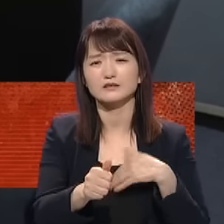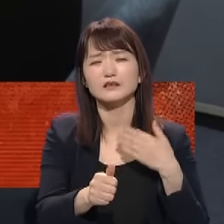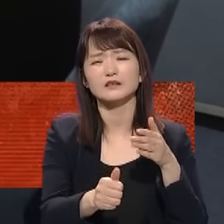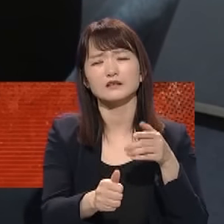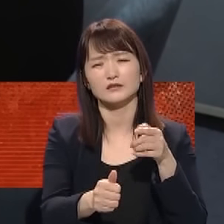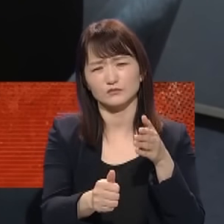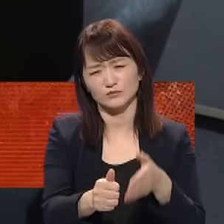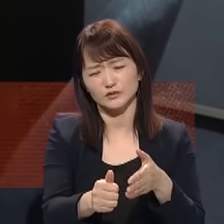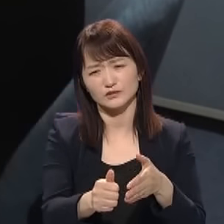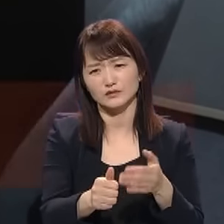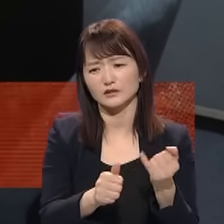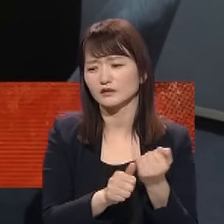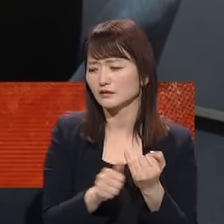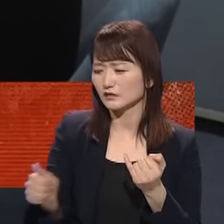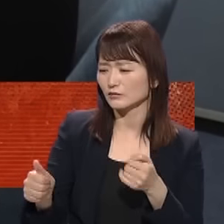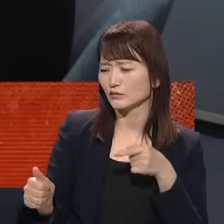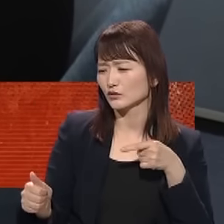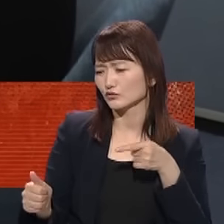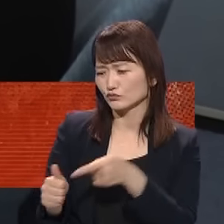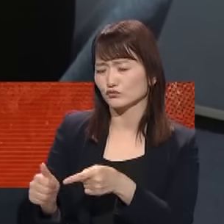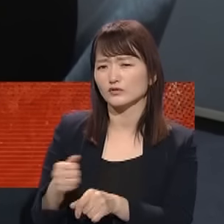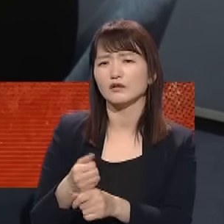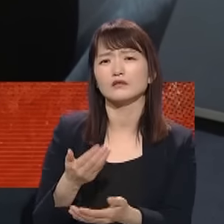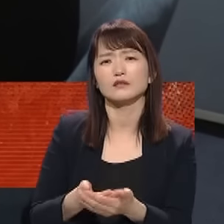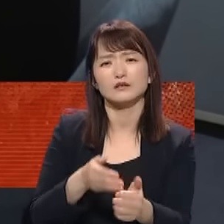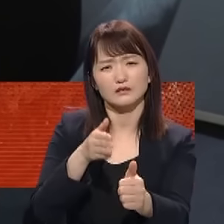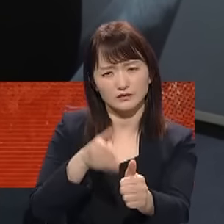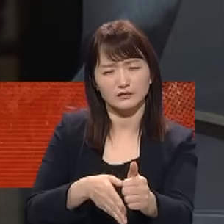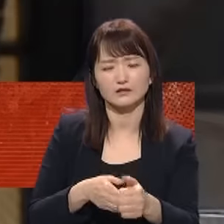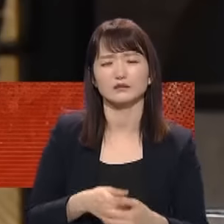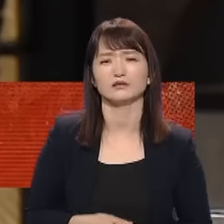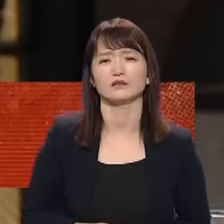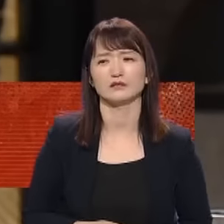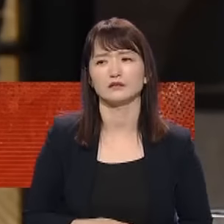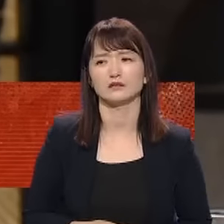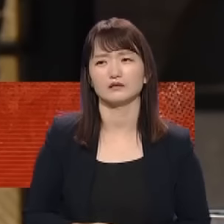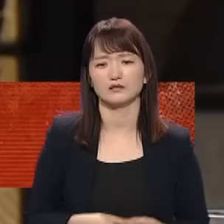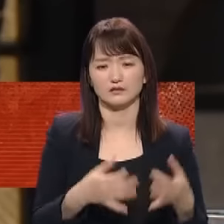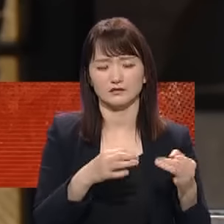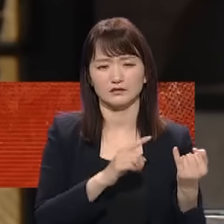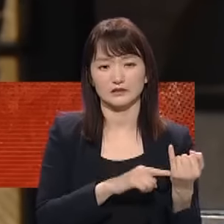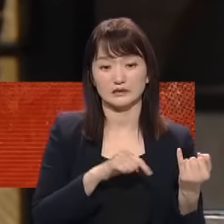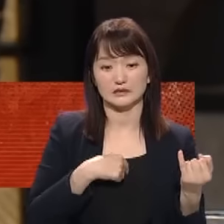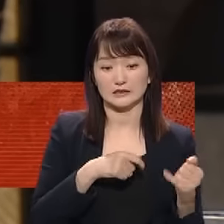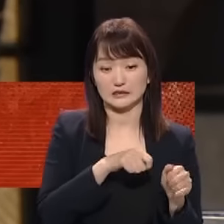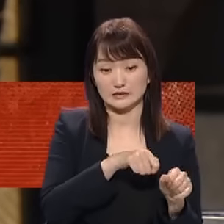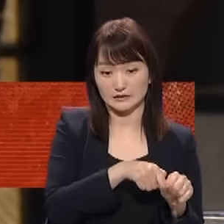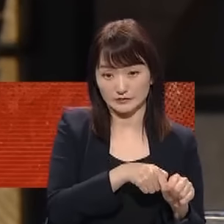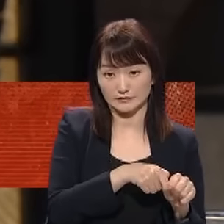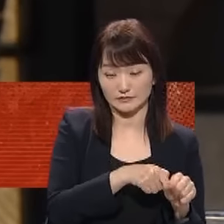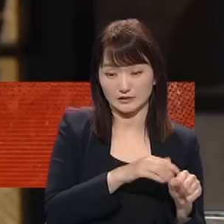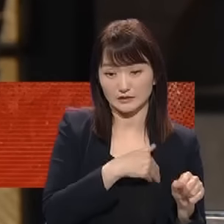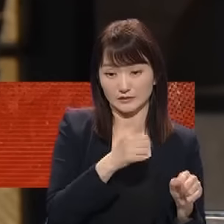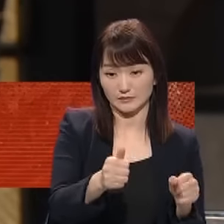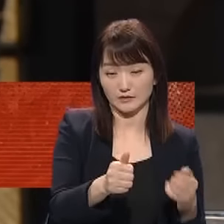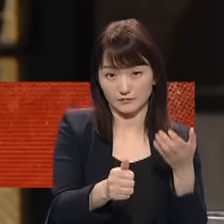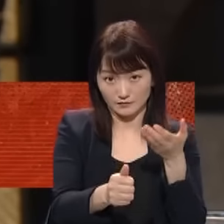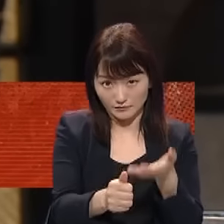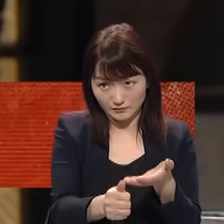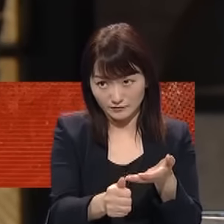합니다. 남편 좀 살해해달라. 아이고. 그렇게 해가지고 김 씨가 자기 집 열쇠를 갖다가 내연남에게